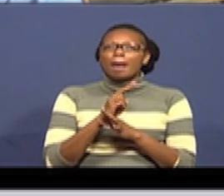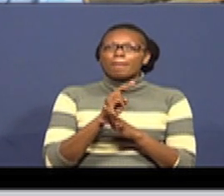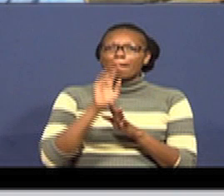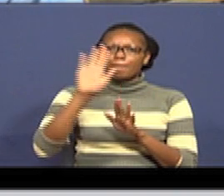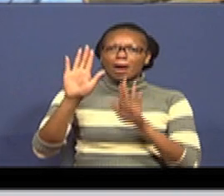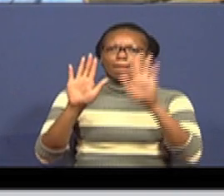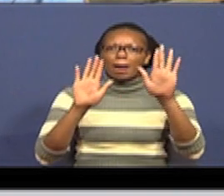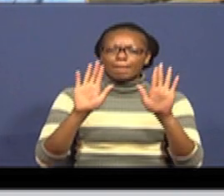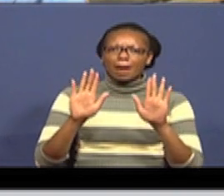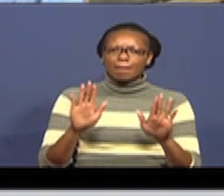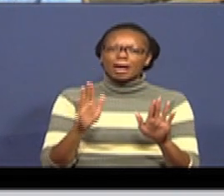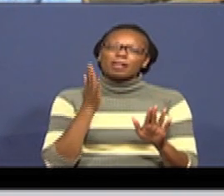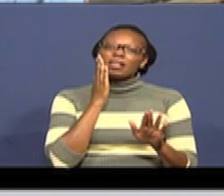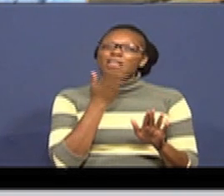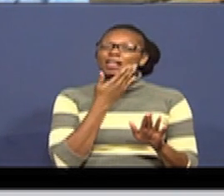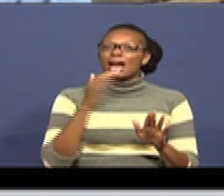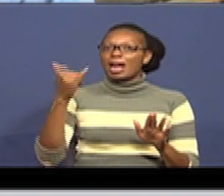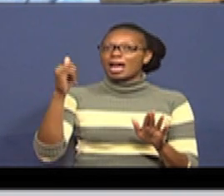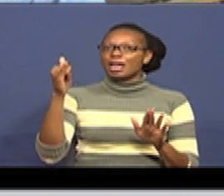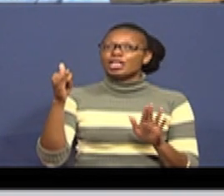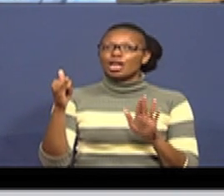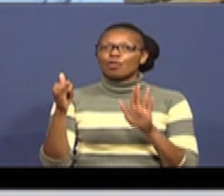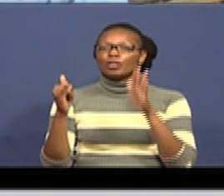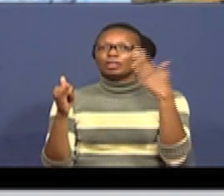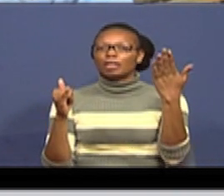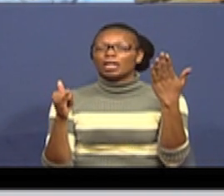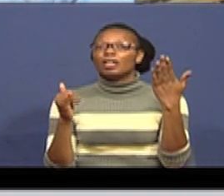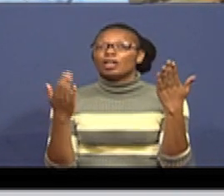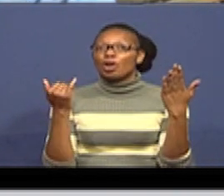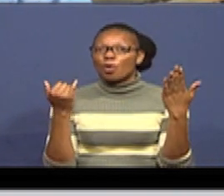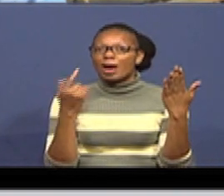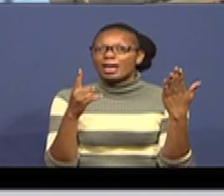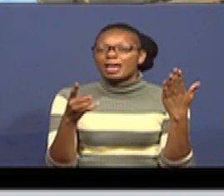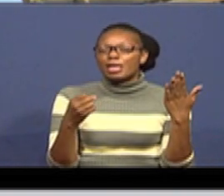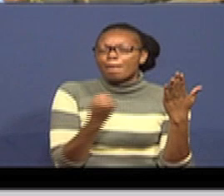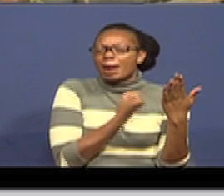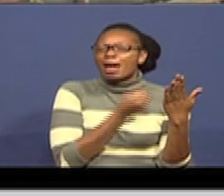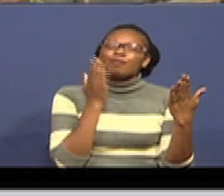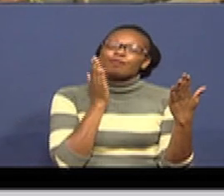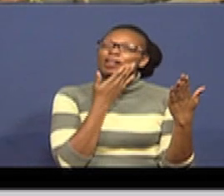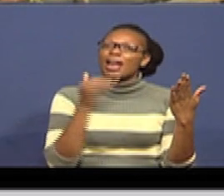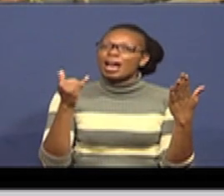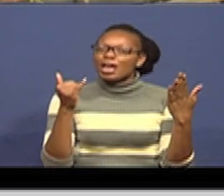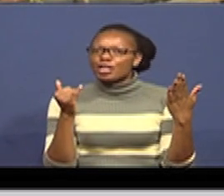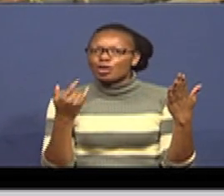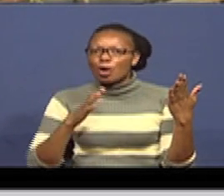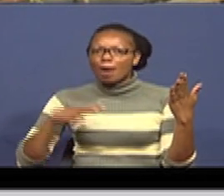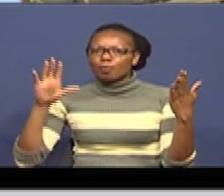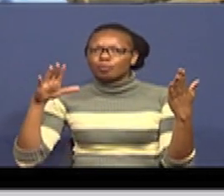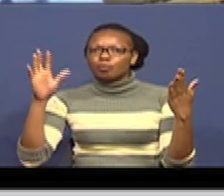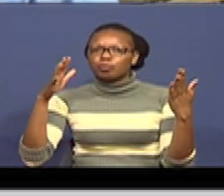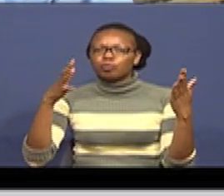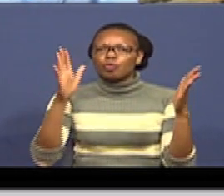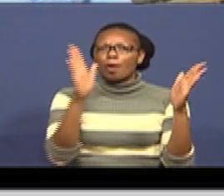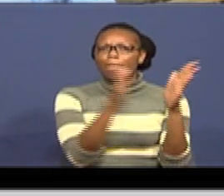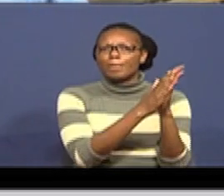wakulima. White flies unatumia stickers za yellow kwa control kwa sababu zinakuwa attracted na color